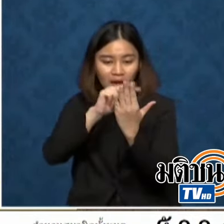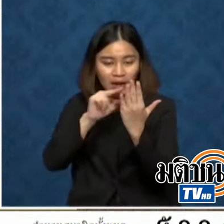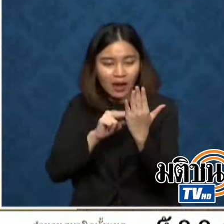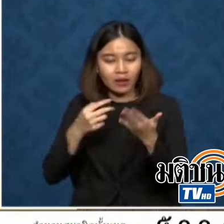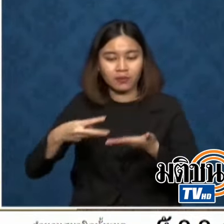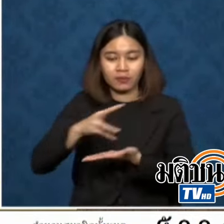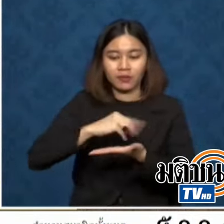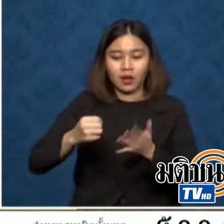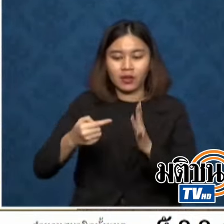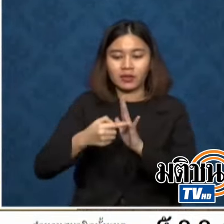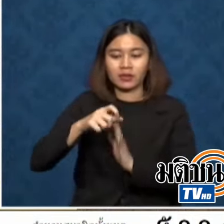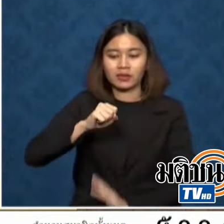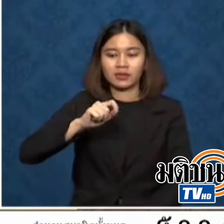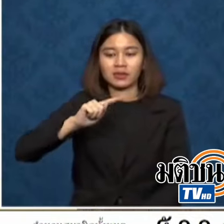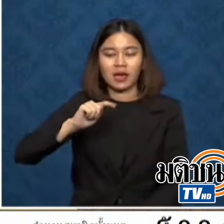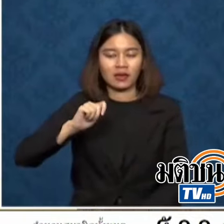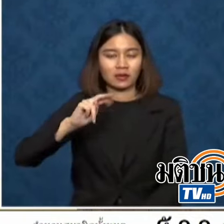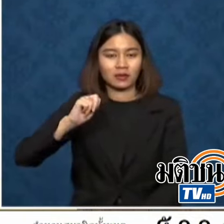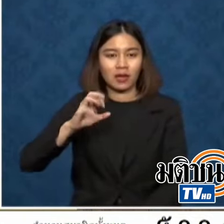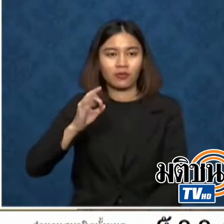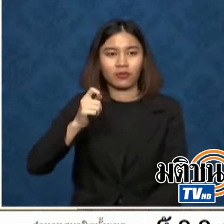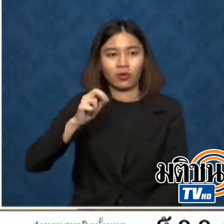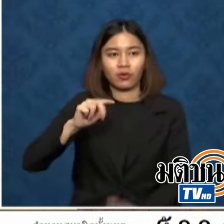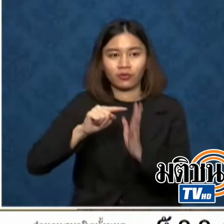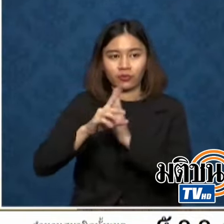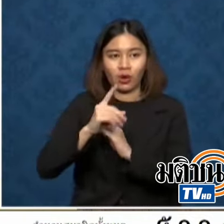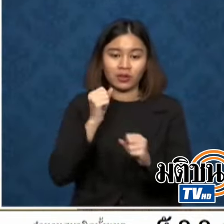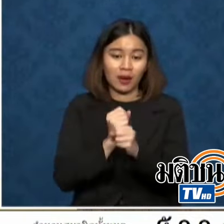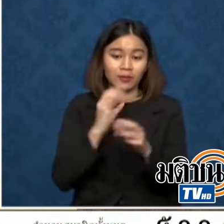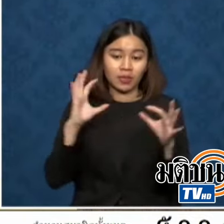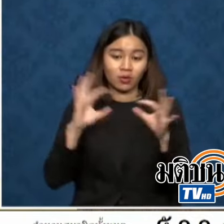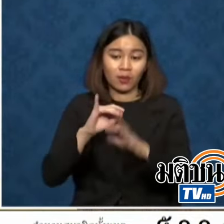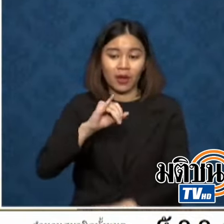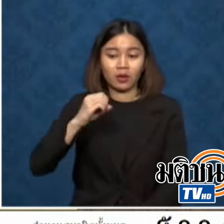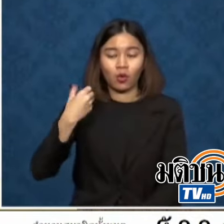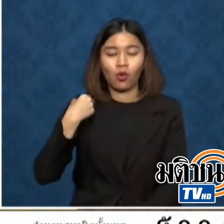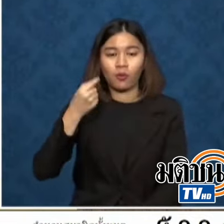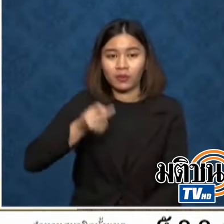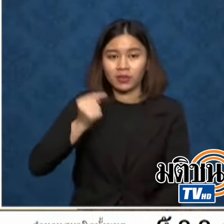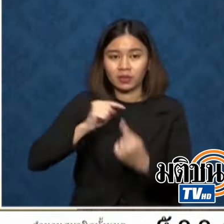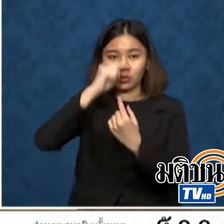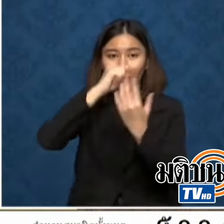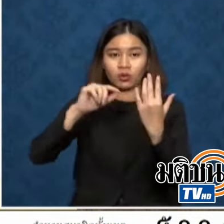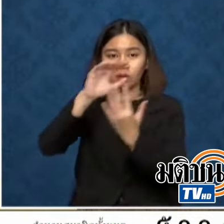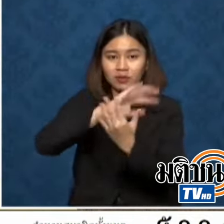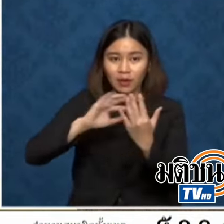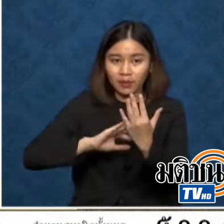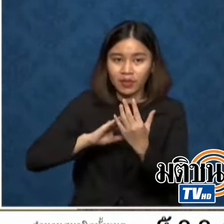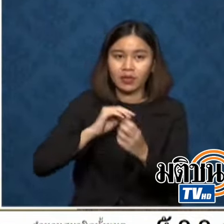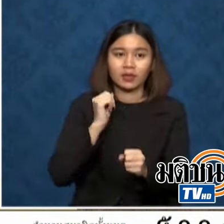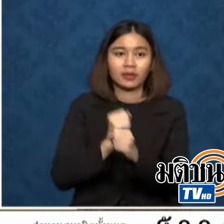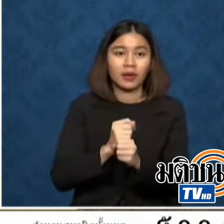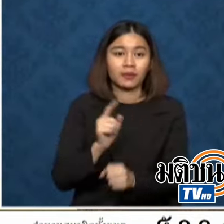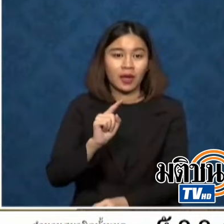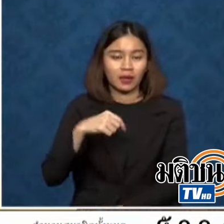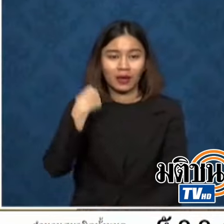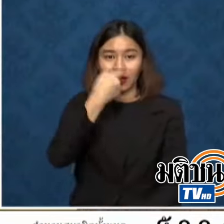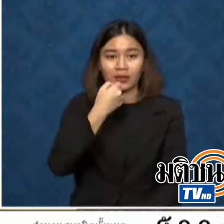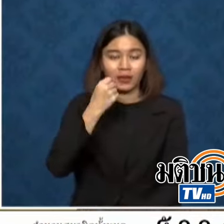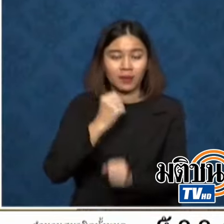มหาวิทยาลัยสแตนฟอร์ดมหาวิทยาลัยระดับโลกเขาทำเรื่องนี้เกี่ยวกับไอว่ามีจริงในประเทศไทยและทำโดยทหาร